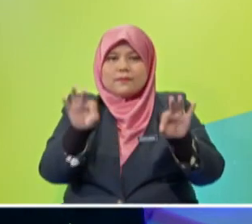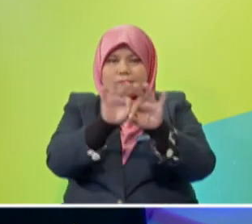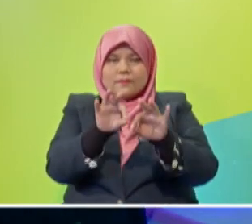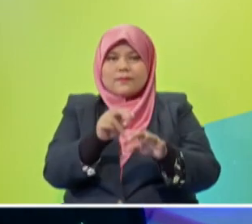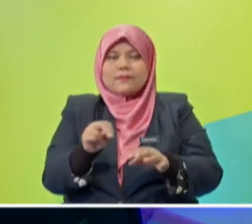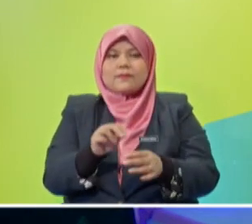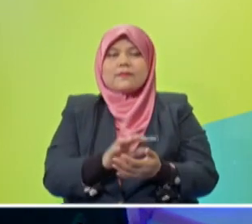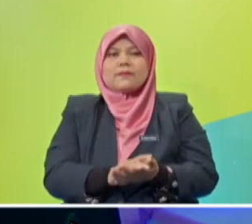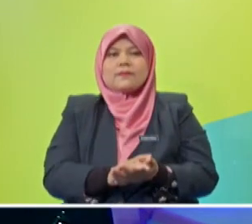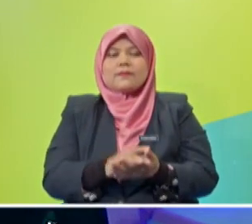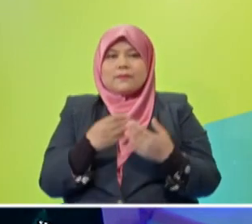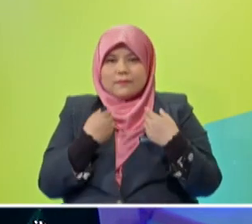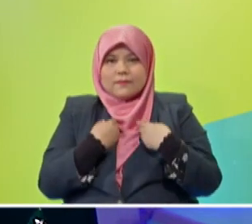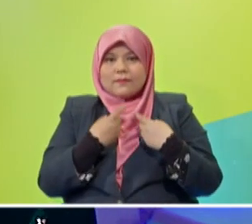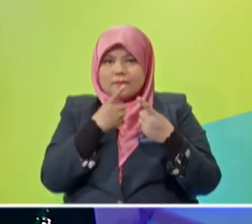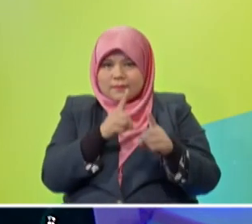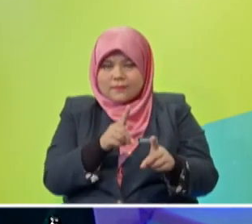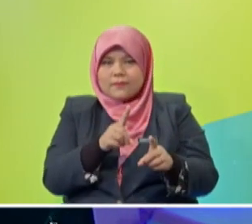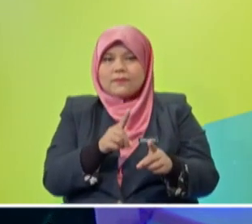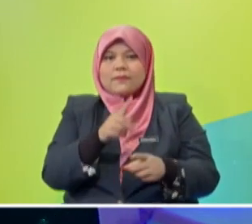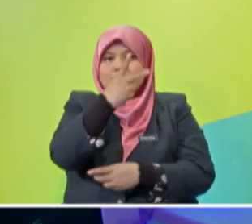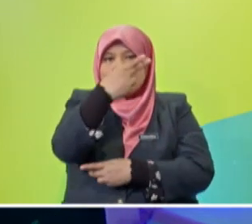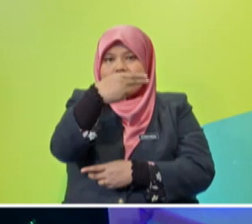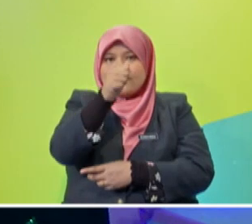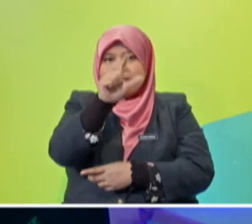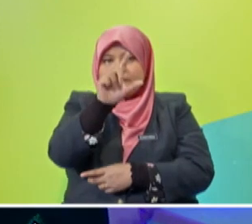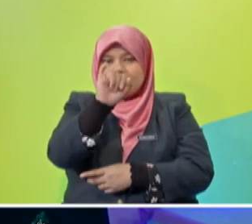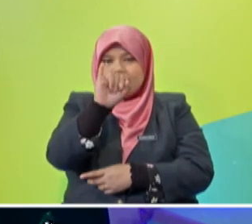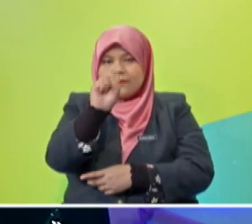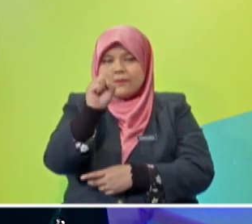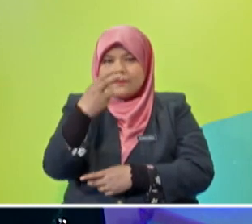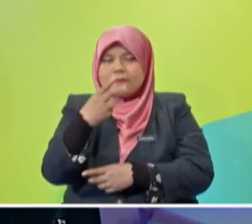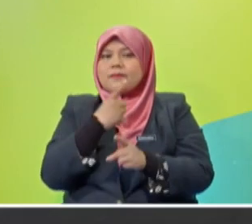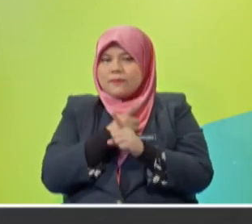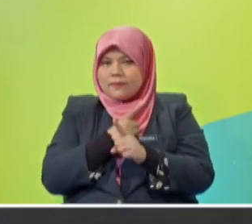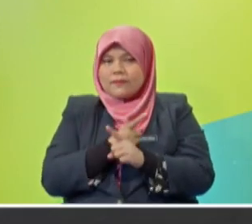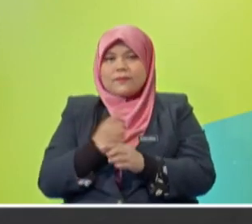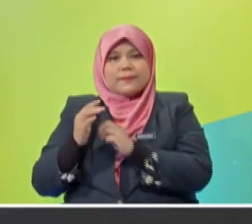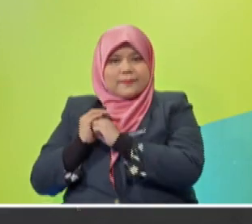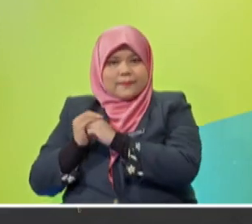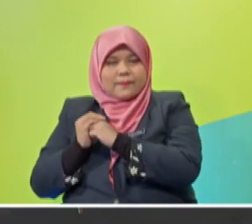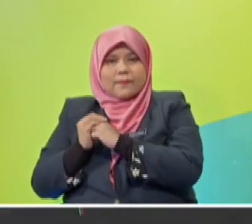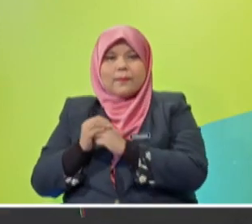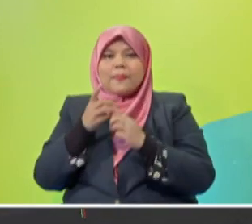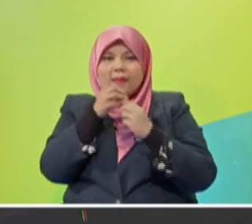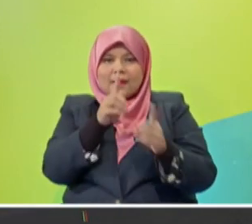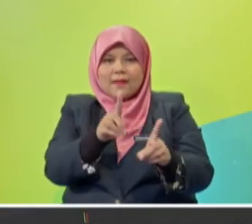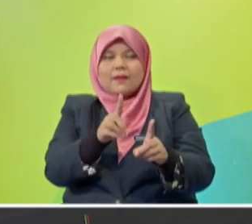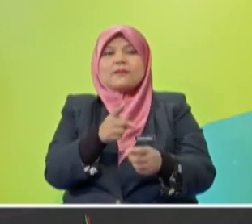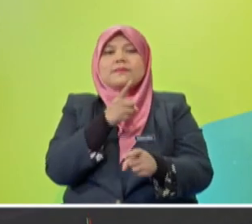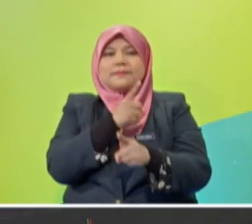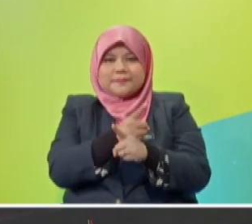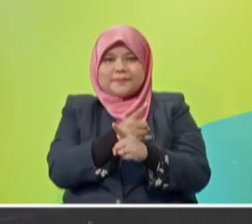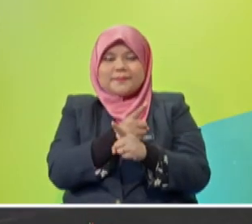dan jawapan Kalish ada ya dekat dalam jawapan yang diberi. Okey. Jadi tahniah Kalish, jawapan awak